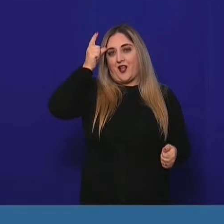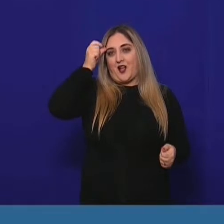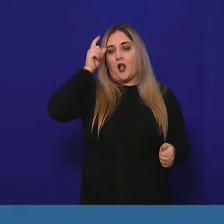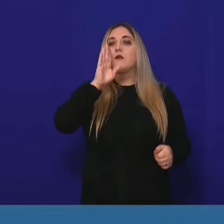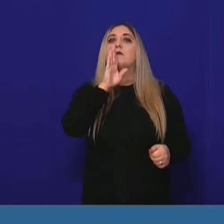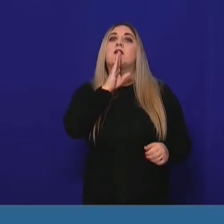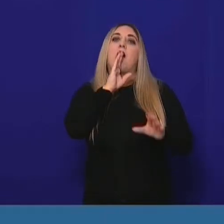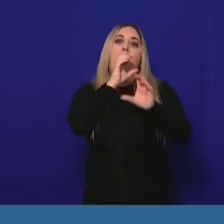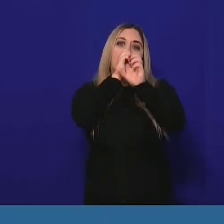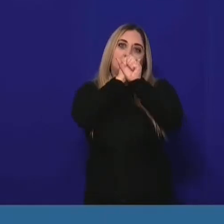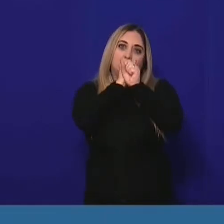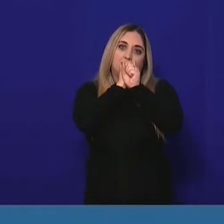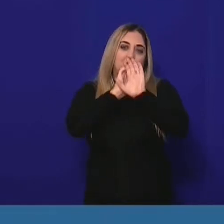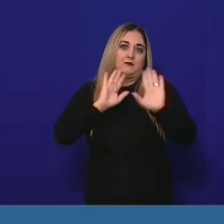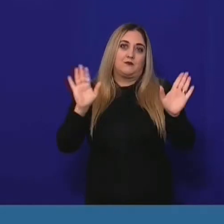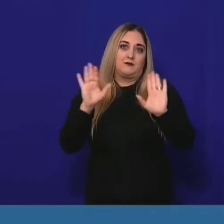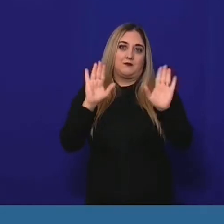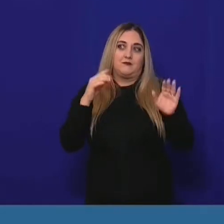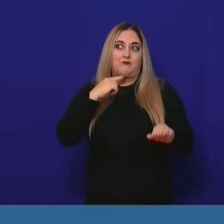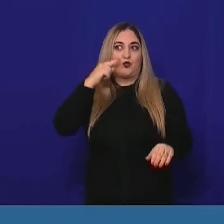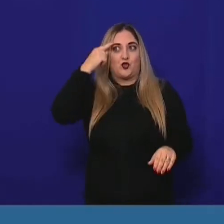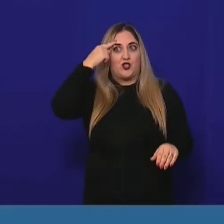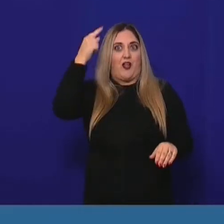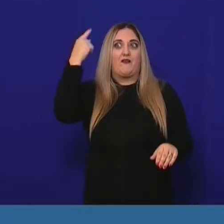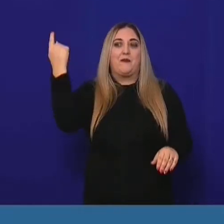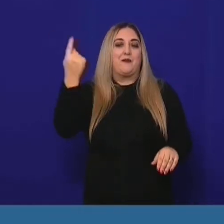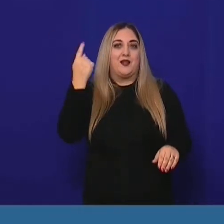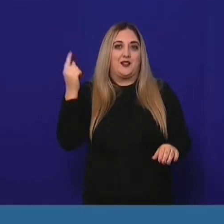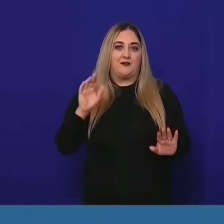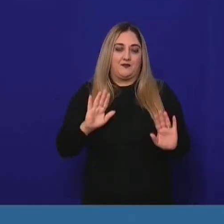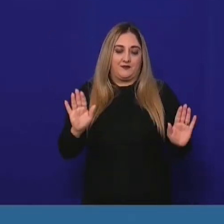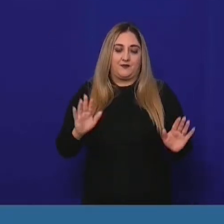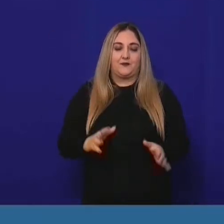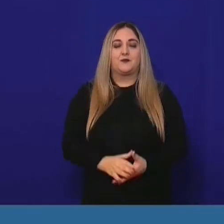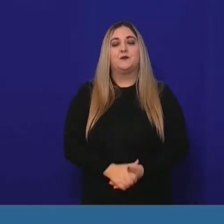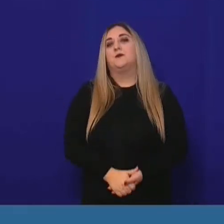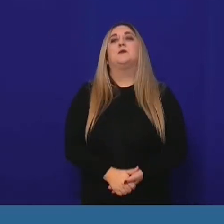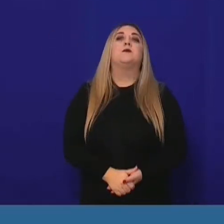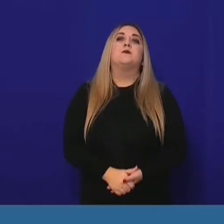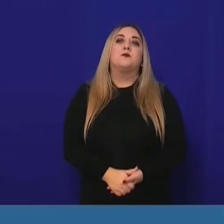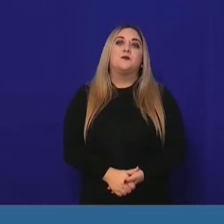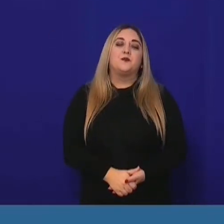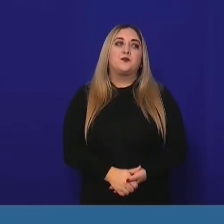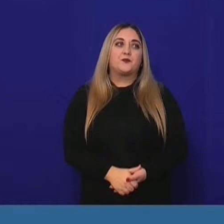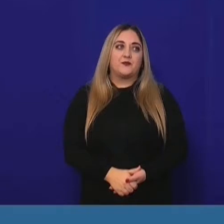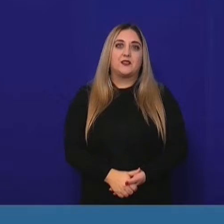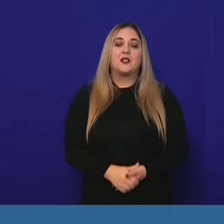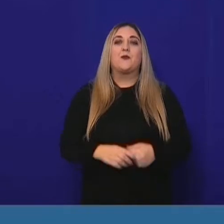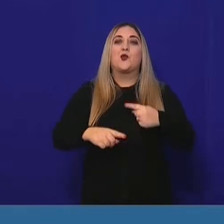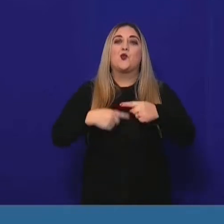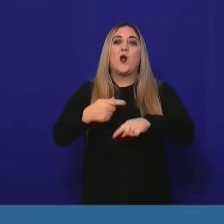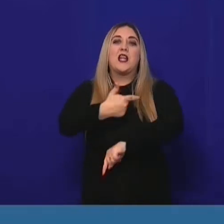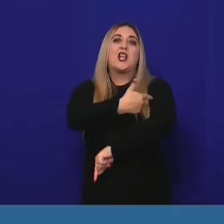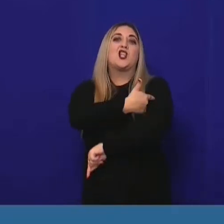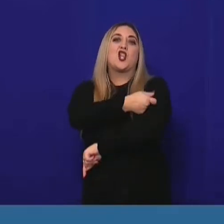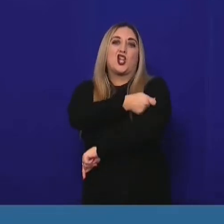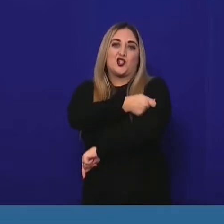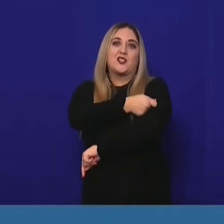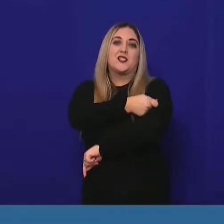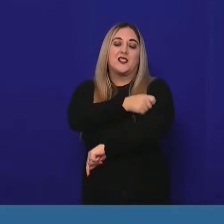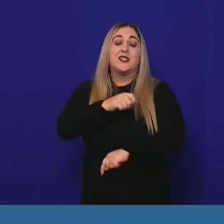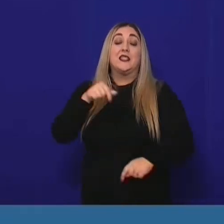minnu dal-messaġġ ħadd ma jkun jaf propju mingħand min ġiet. Dwar il-vaksin, iva